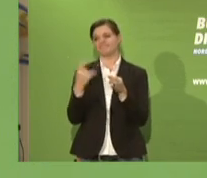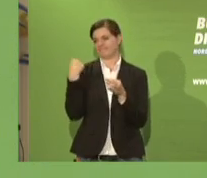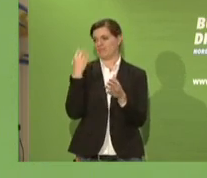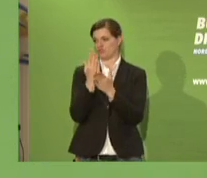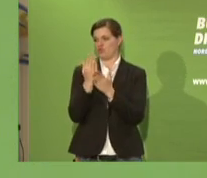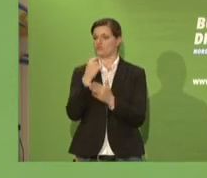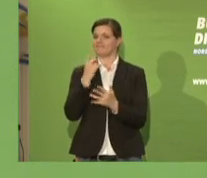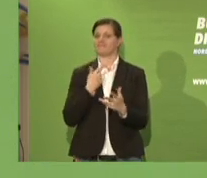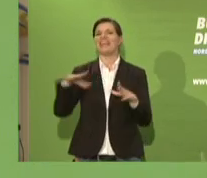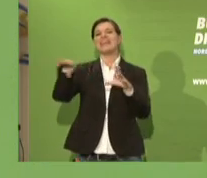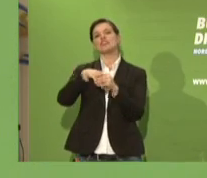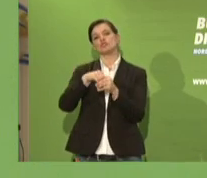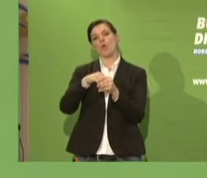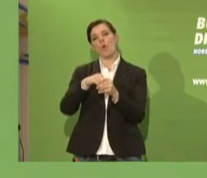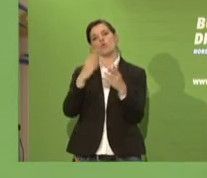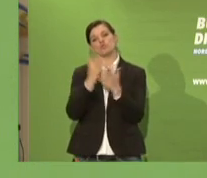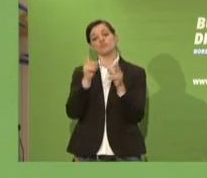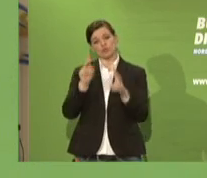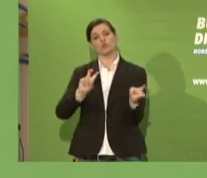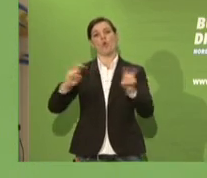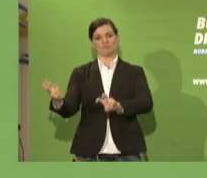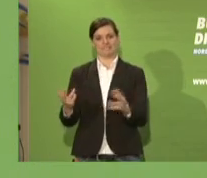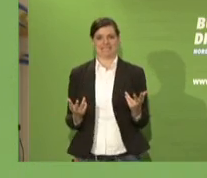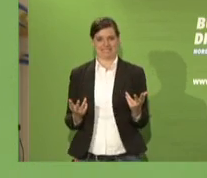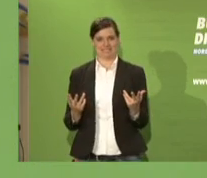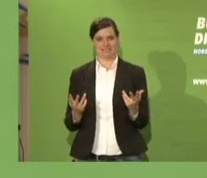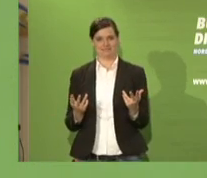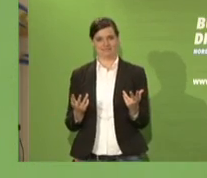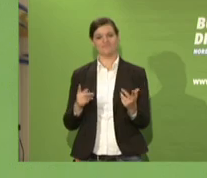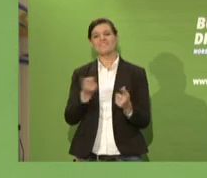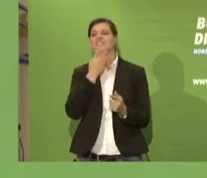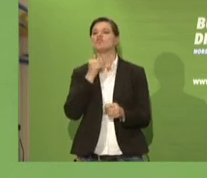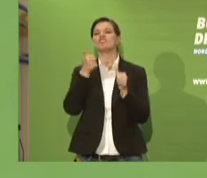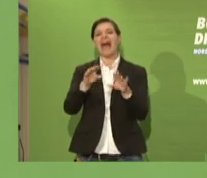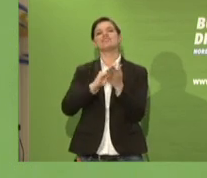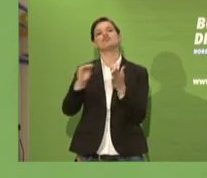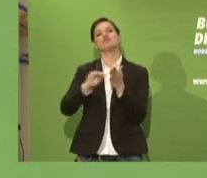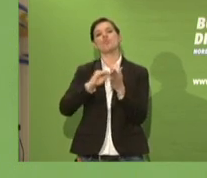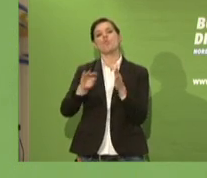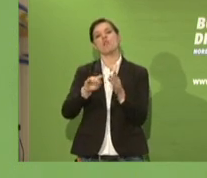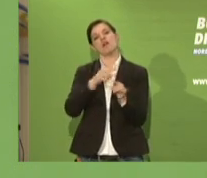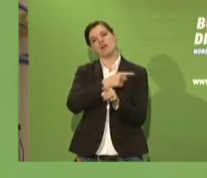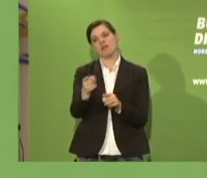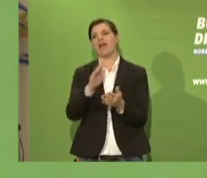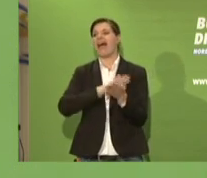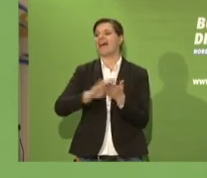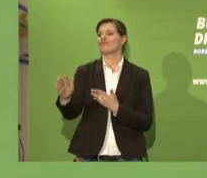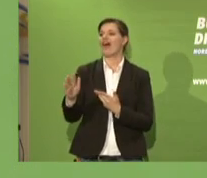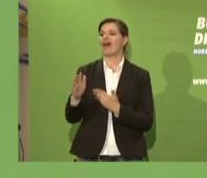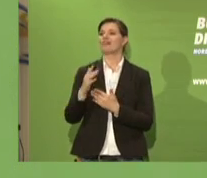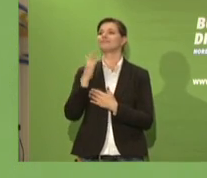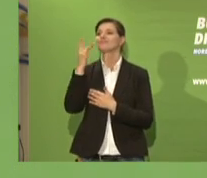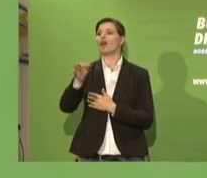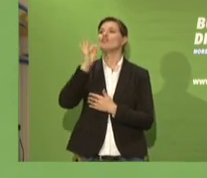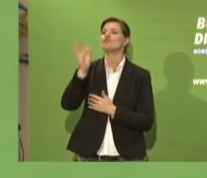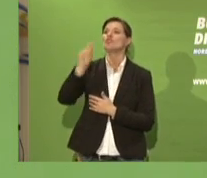angesprochen, Herr Kühn, die Inklusion umsetzen müssen. Und wir wollen eine Schule, die nicht nur gut aufs Studium oder auf die